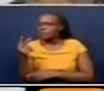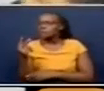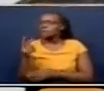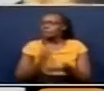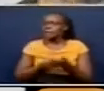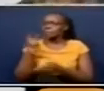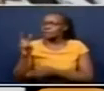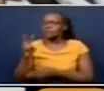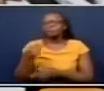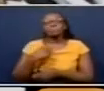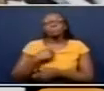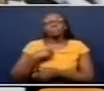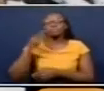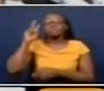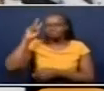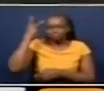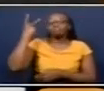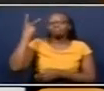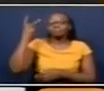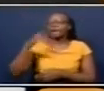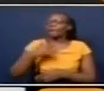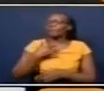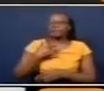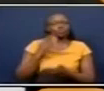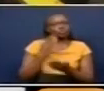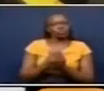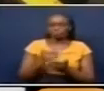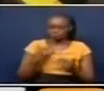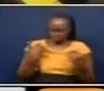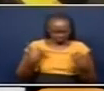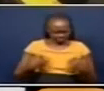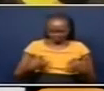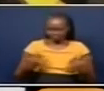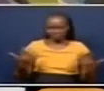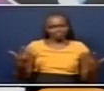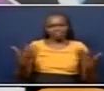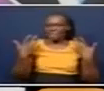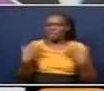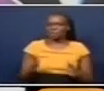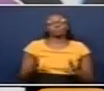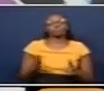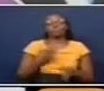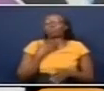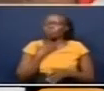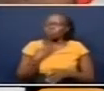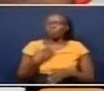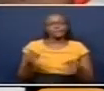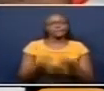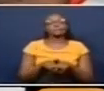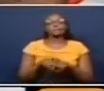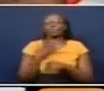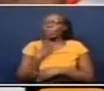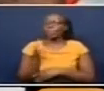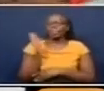ikaruka. Nikaona kweli nilipoteza. Ninataka kusoma. Maana huko mbeleni